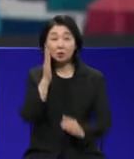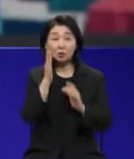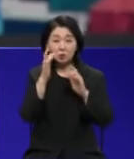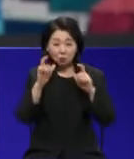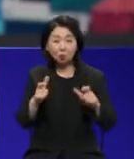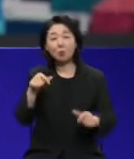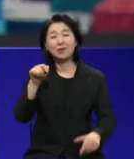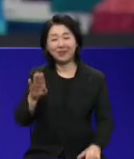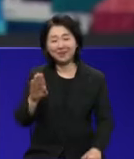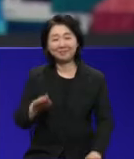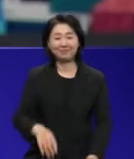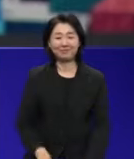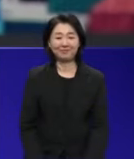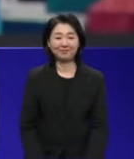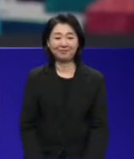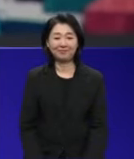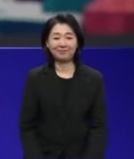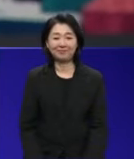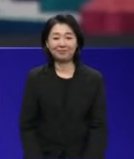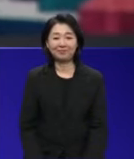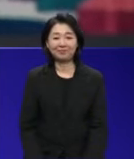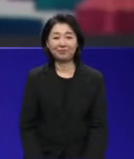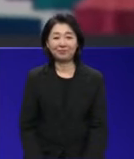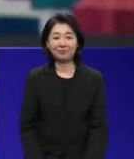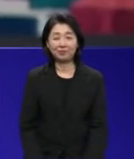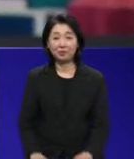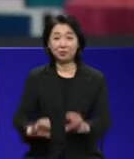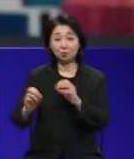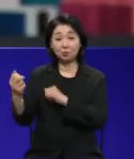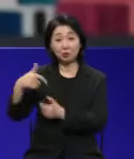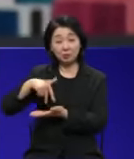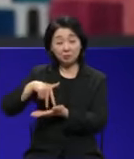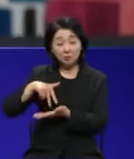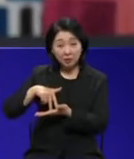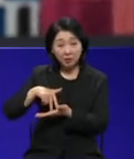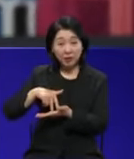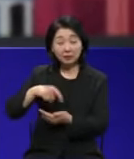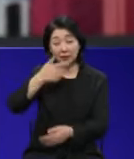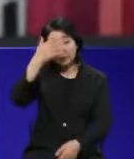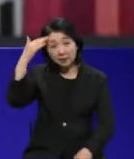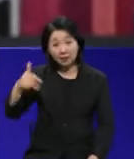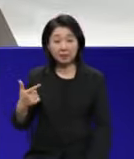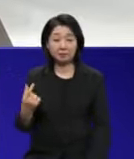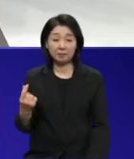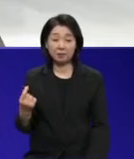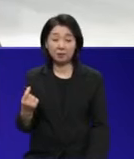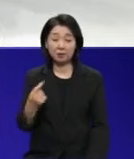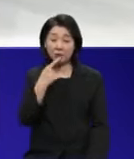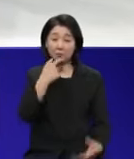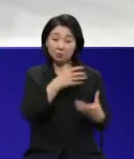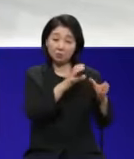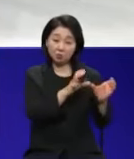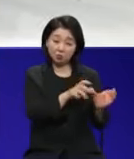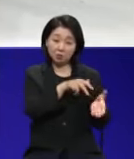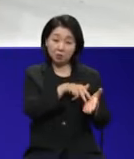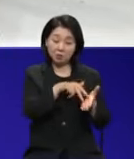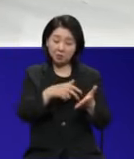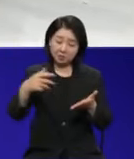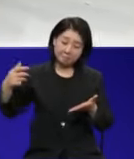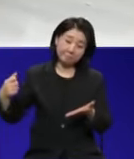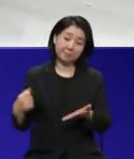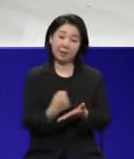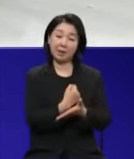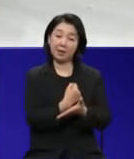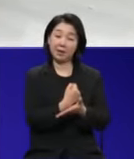하셨군요 알겠습니다 그 반대로 좀 국민의 입장에서는 좀 그게 다행인데 더불어민주당이 여기를 빼앗아 와서